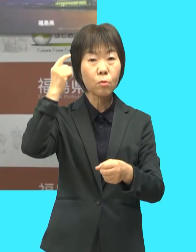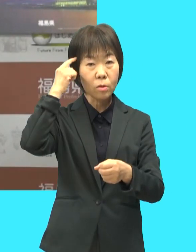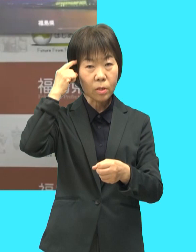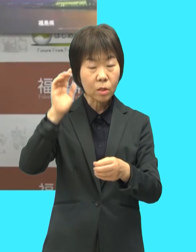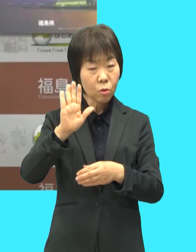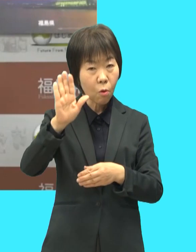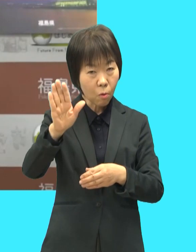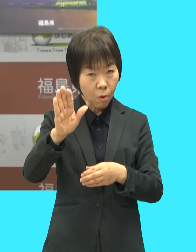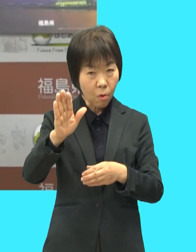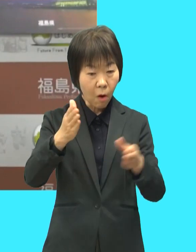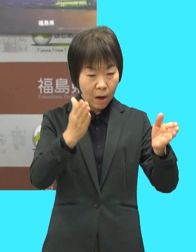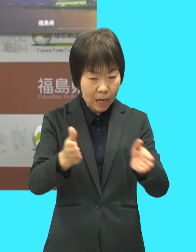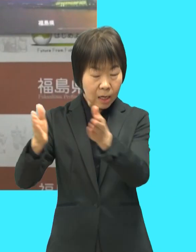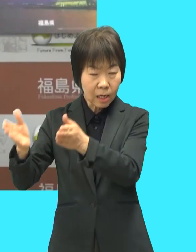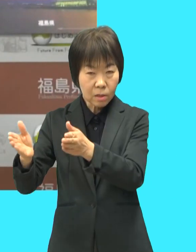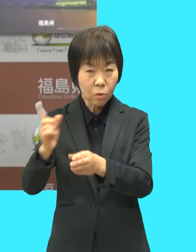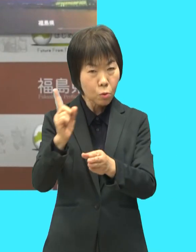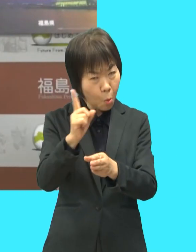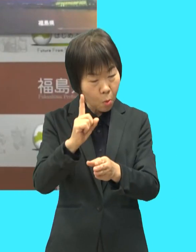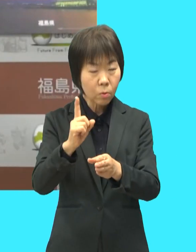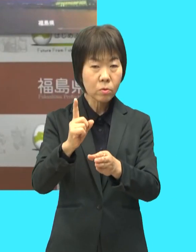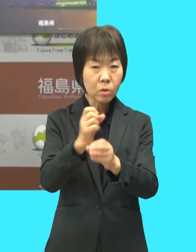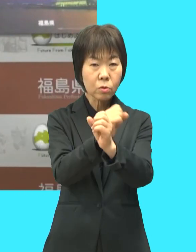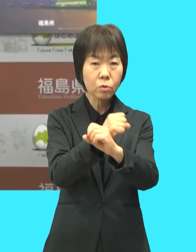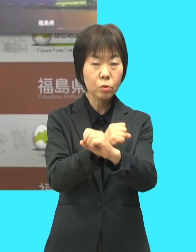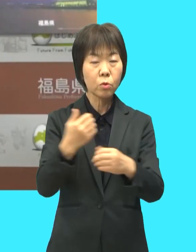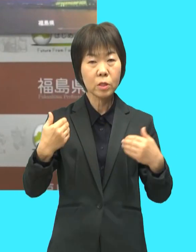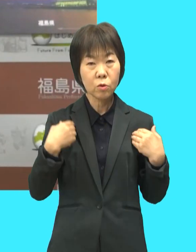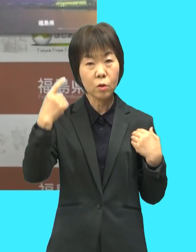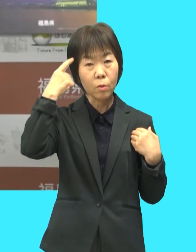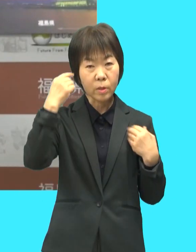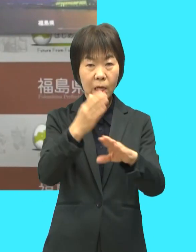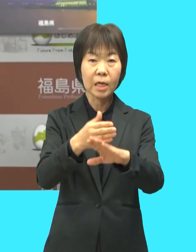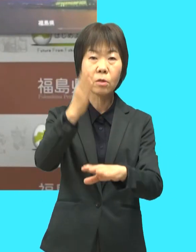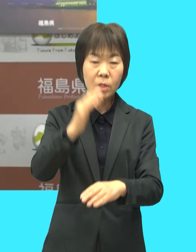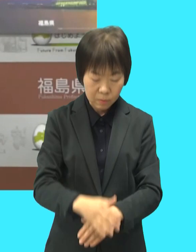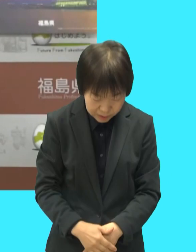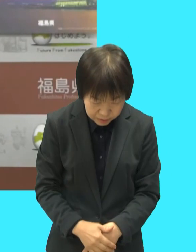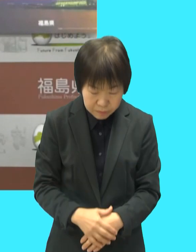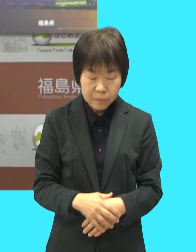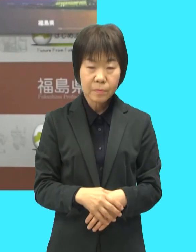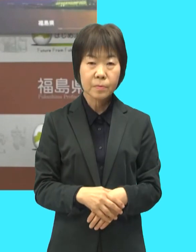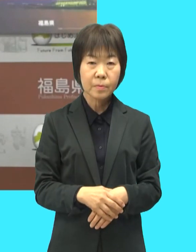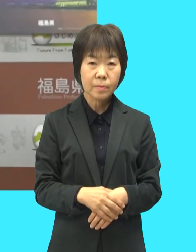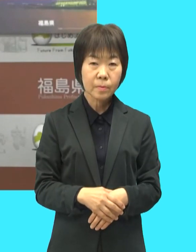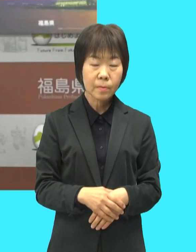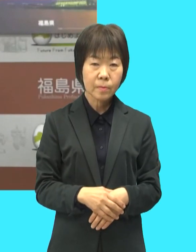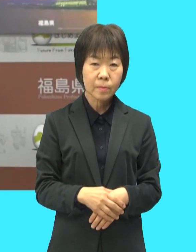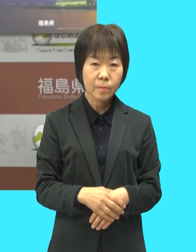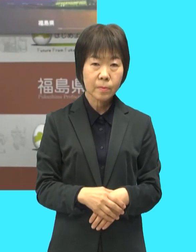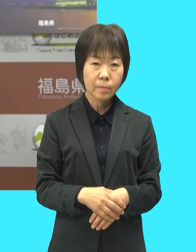今後ちょっと間隔をどうするかとか、そういった工夫も必要かと思います。ありがとうございます。